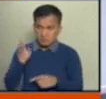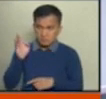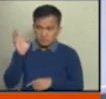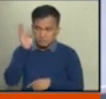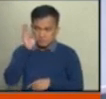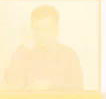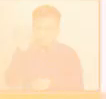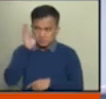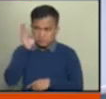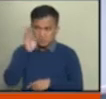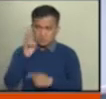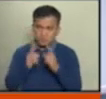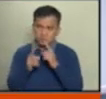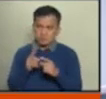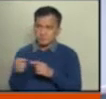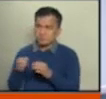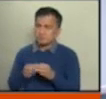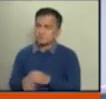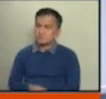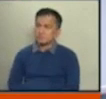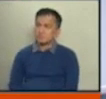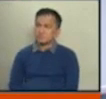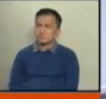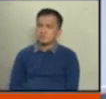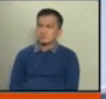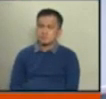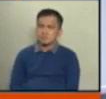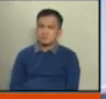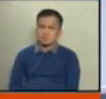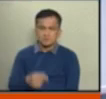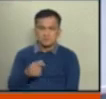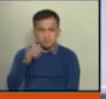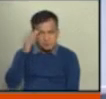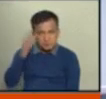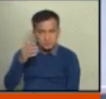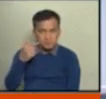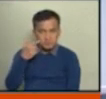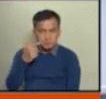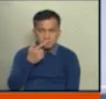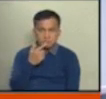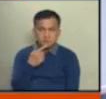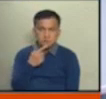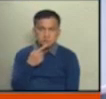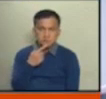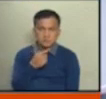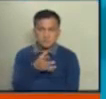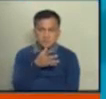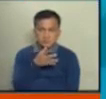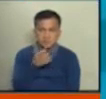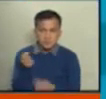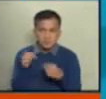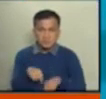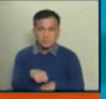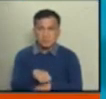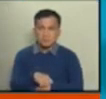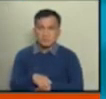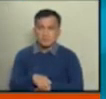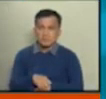Yung makakapagpaliwanag. Hello po. Hi, Geraldine. Hello po. Okay, Geraldine, nandito yung mama mo.